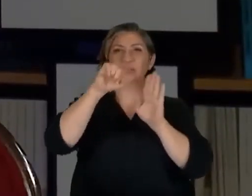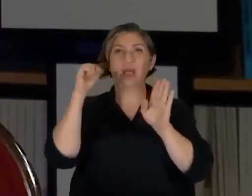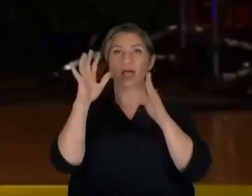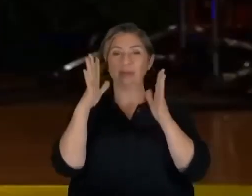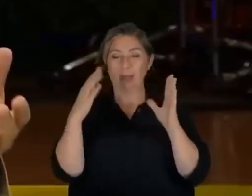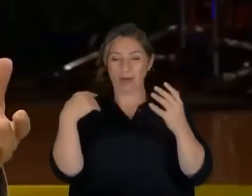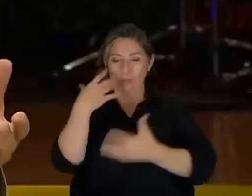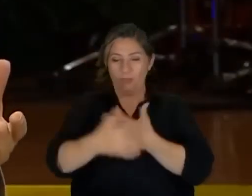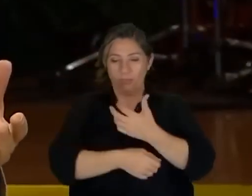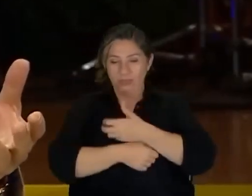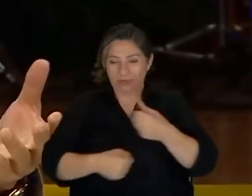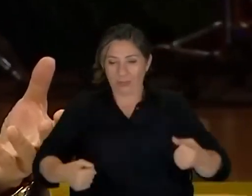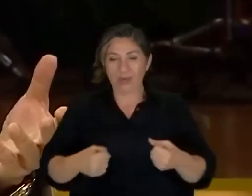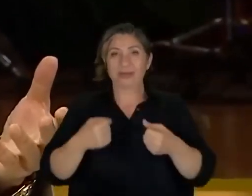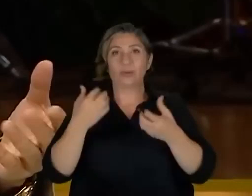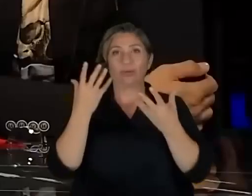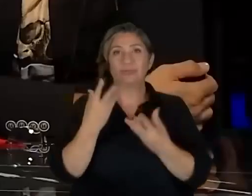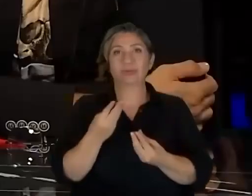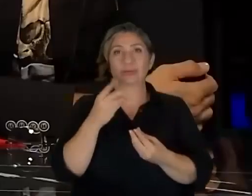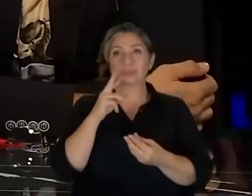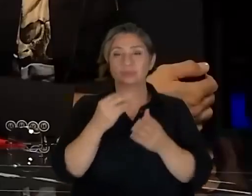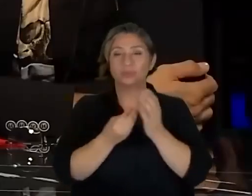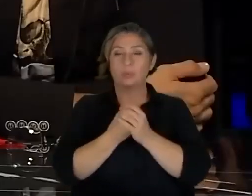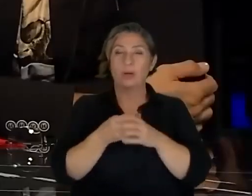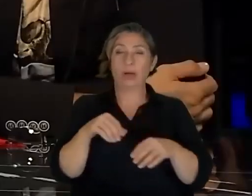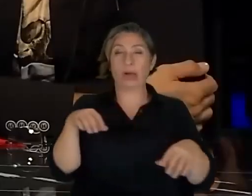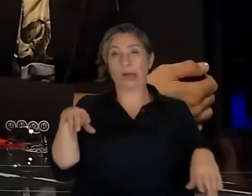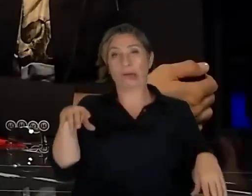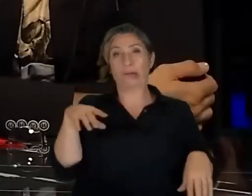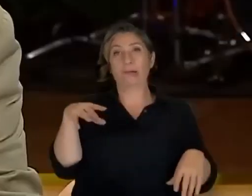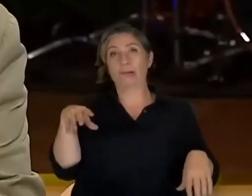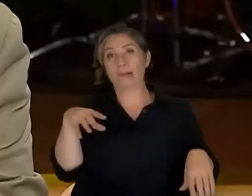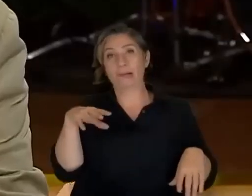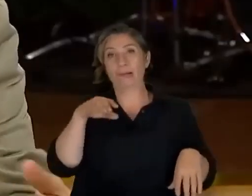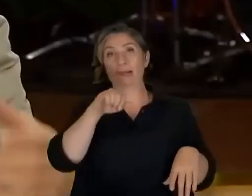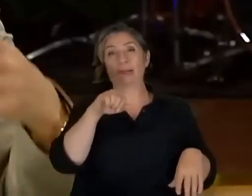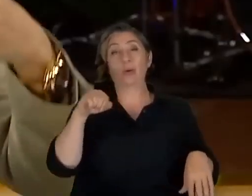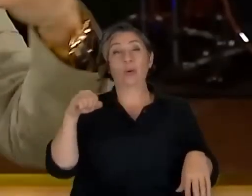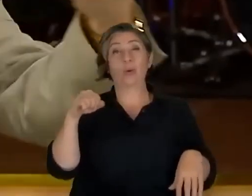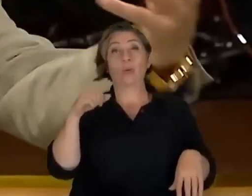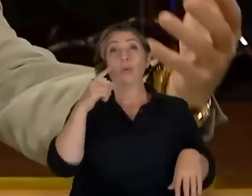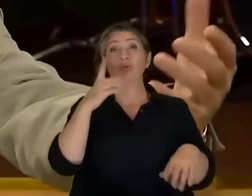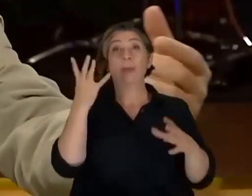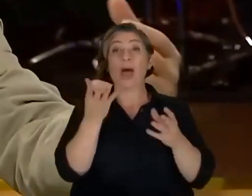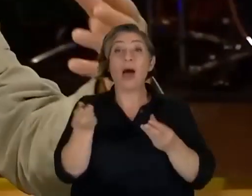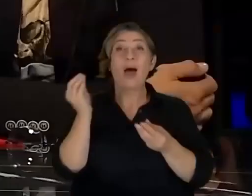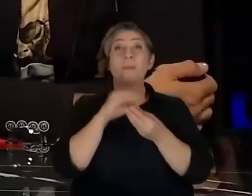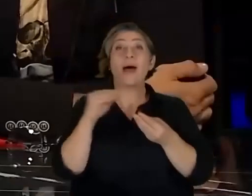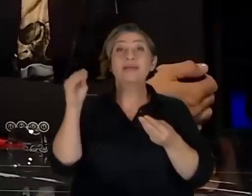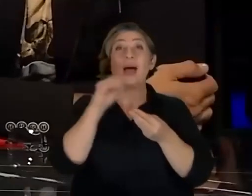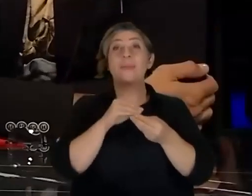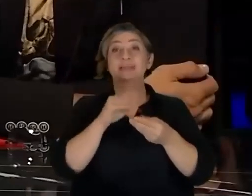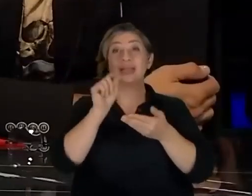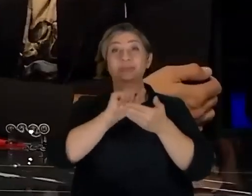Acaba bornozla mı ya da Rob de Chambre'la mı olacaktı falan. Sabah kalkmış vaziyette kapıyı aç. Onu bile böyle bir abartarak